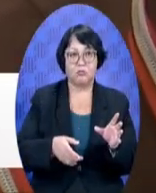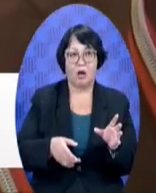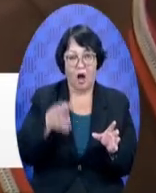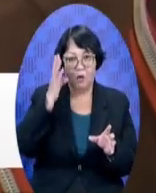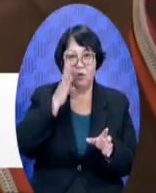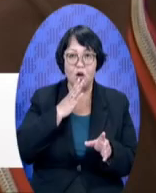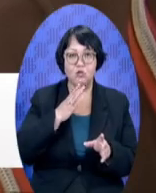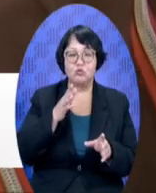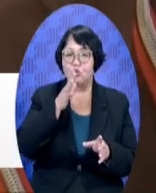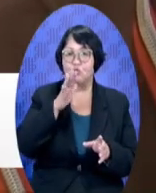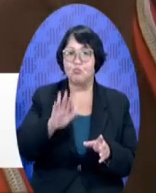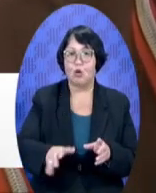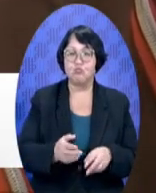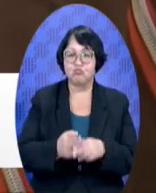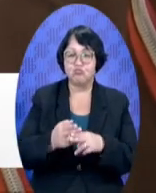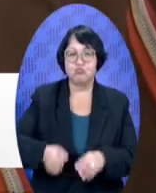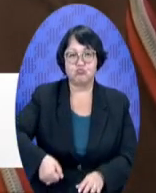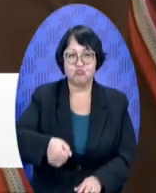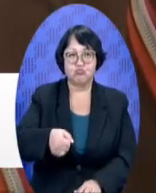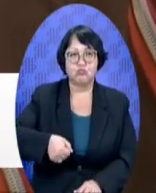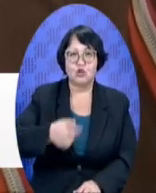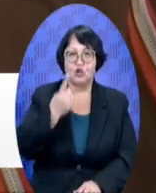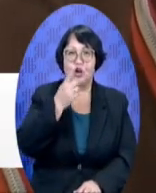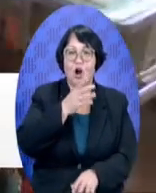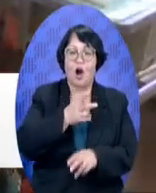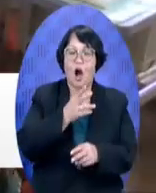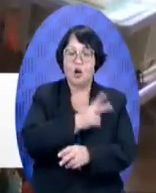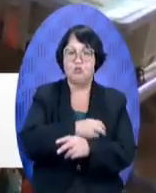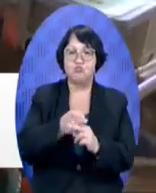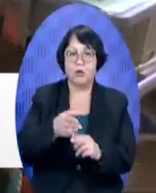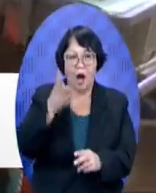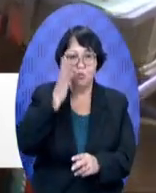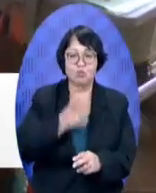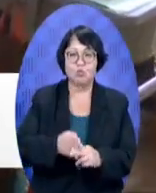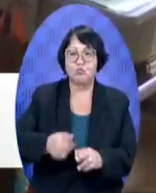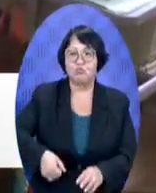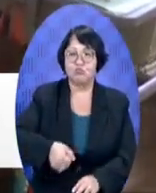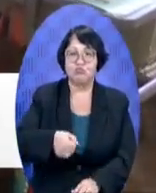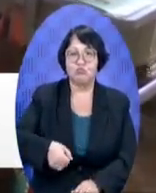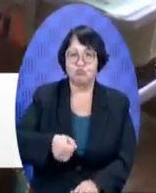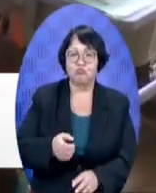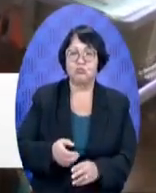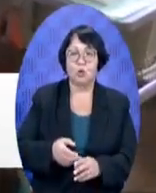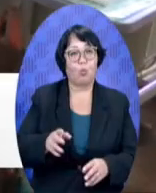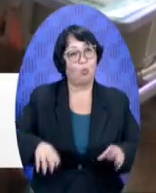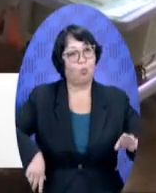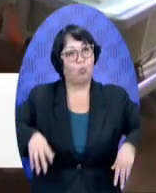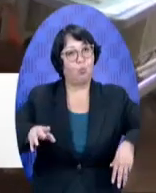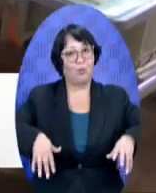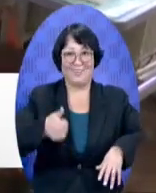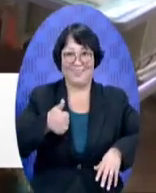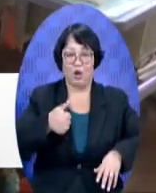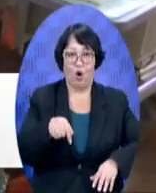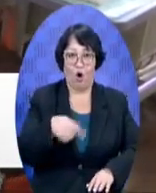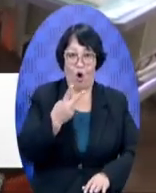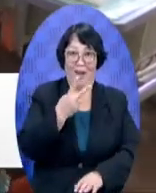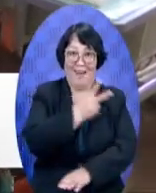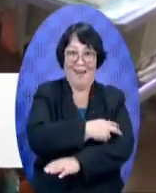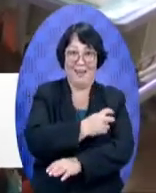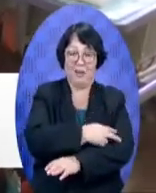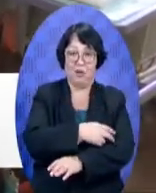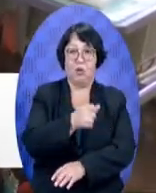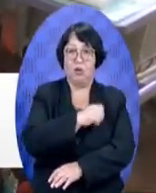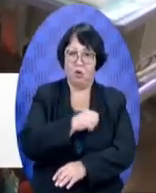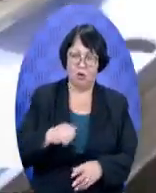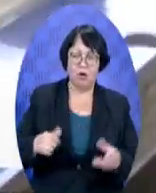холбогдол багатай байдаг. Харин 2-р ангиас эхлээд хүүхдийн цүнх хүүхдэд ачаал нэмж эхэлнэ. Яг гэвэл орох хичээлийнх нь тоо